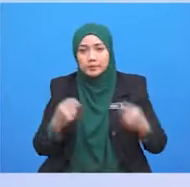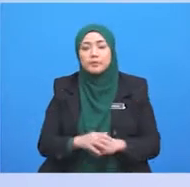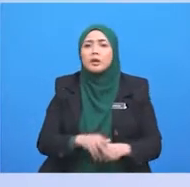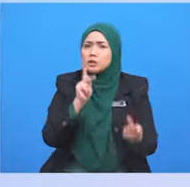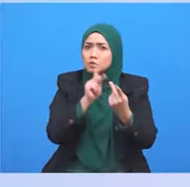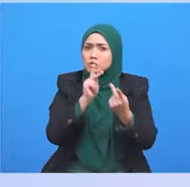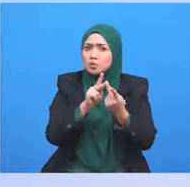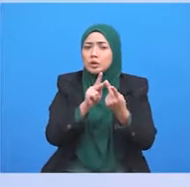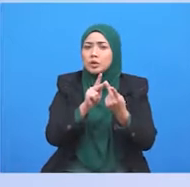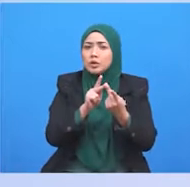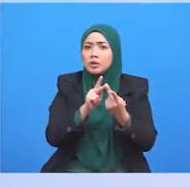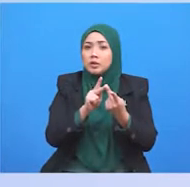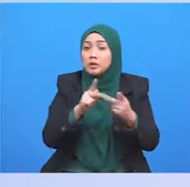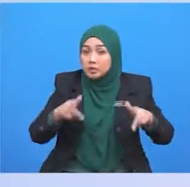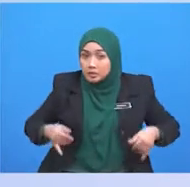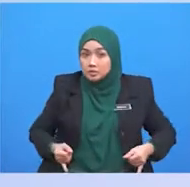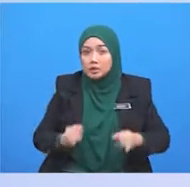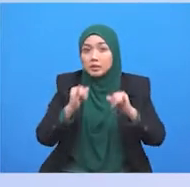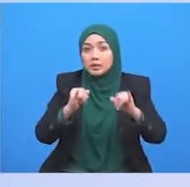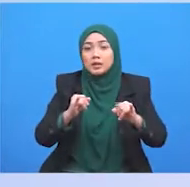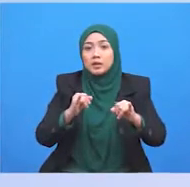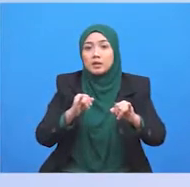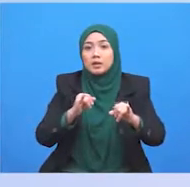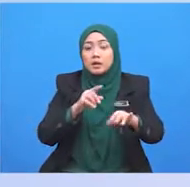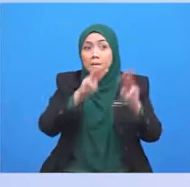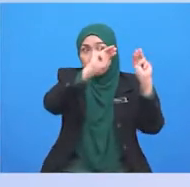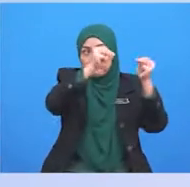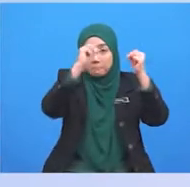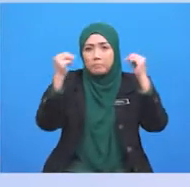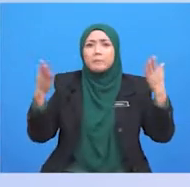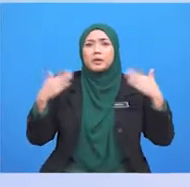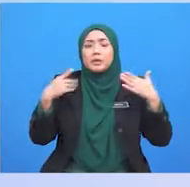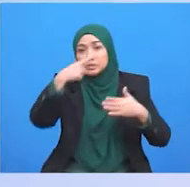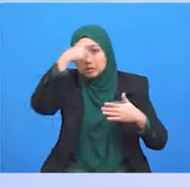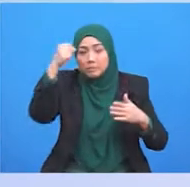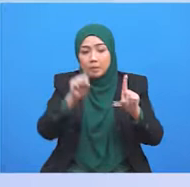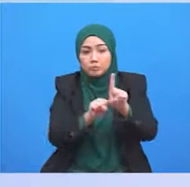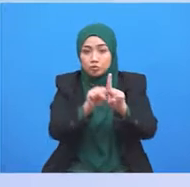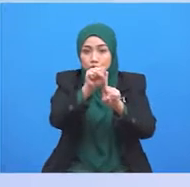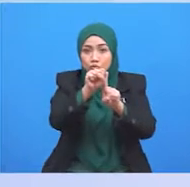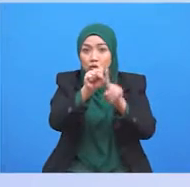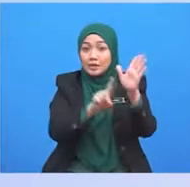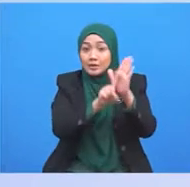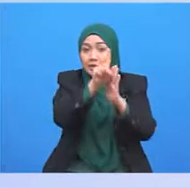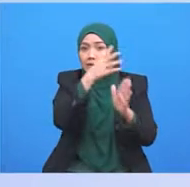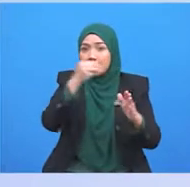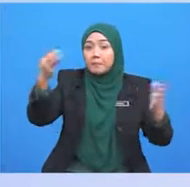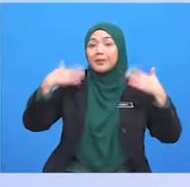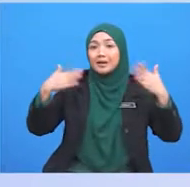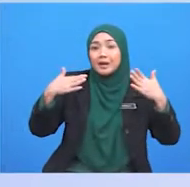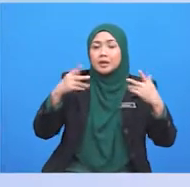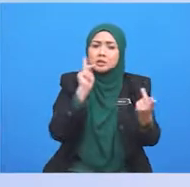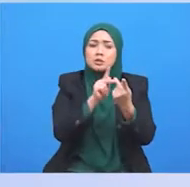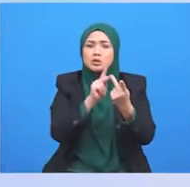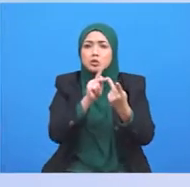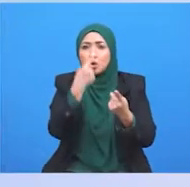ini sesuai dijalankan pada musim panas kerana suhu yang tinggi dan panas ini sesuai untuk